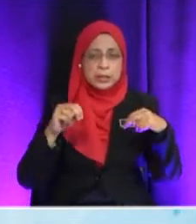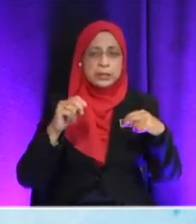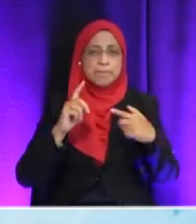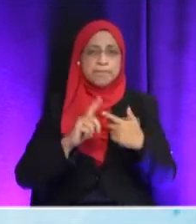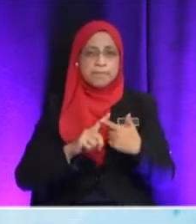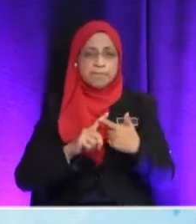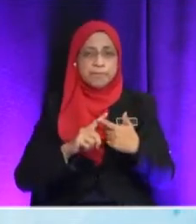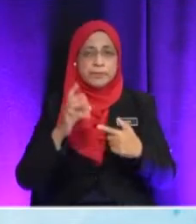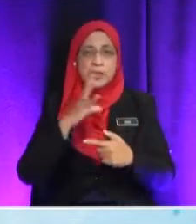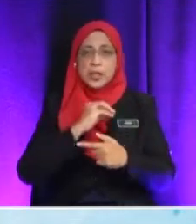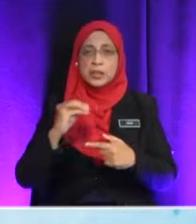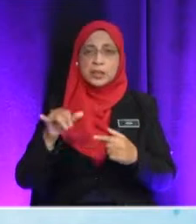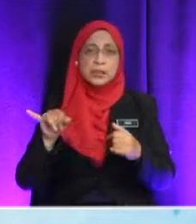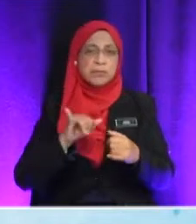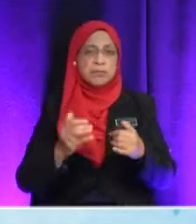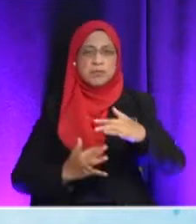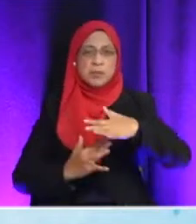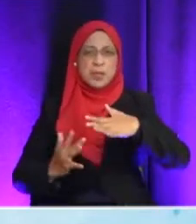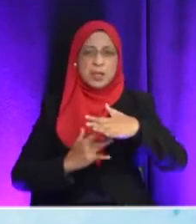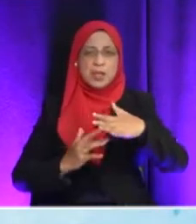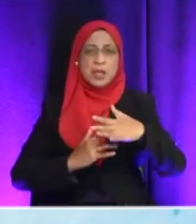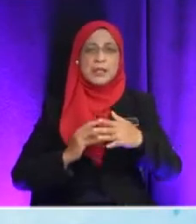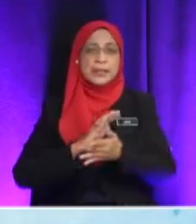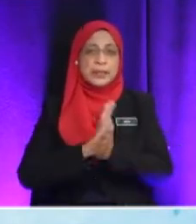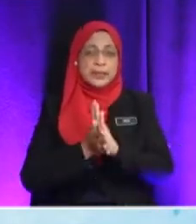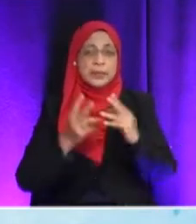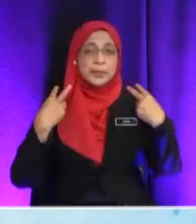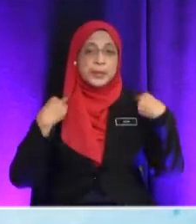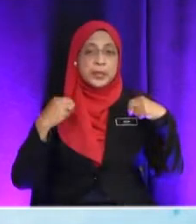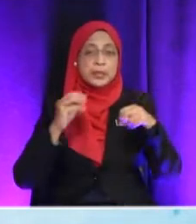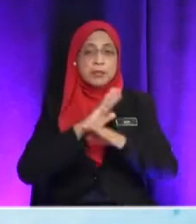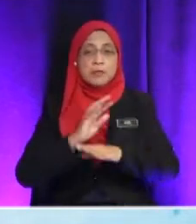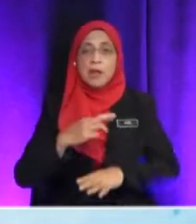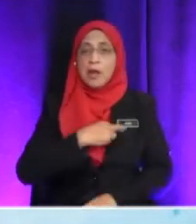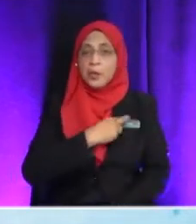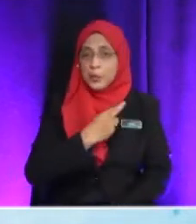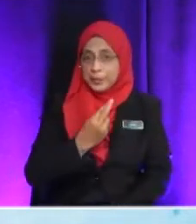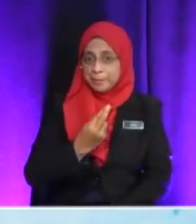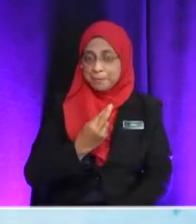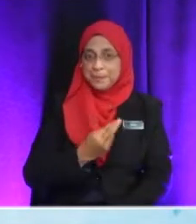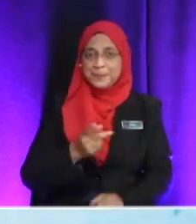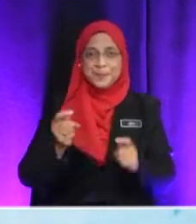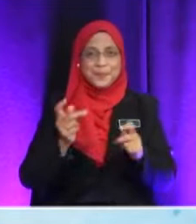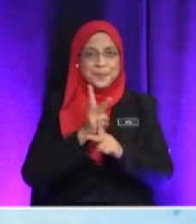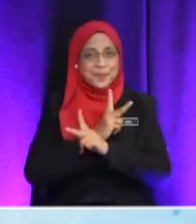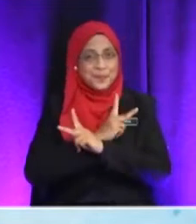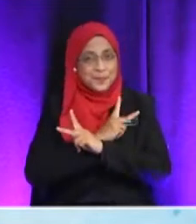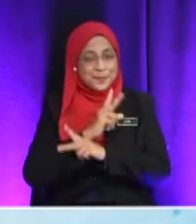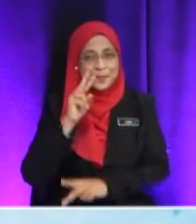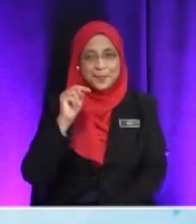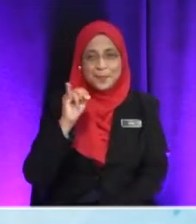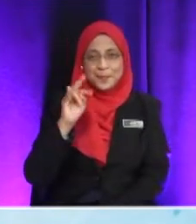dapat mengelak daripada kerugian Oke terima kasih terima kasih kepada Eliza kembali